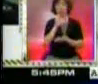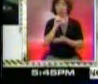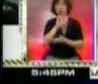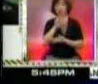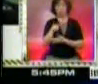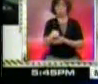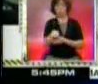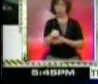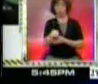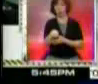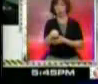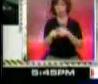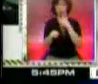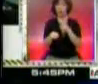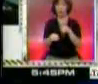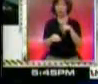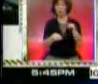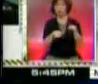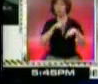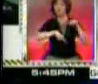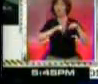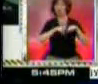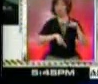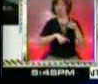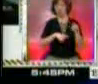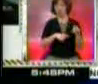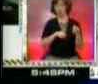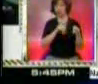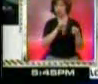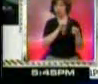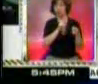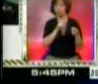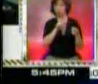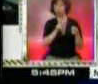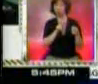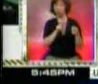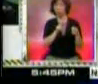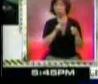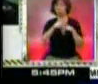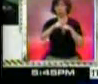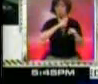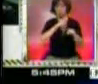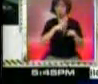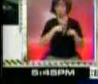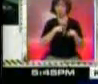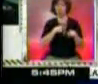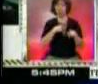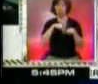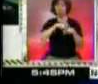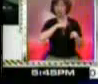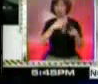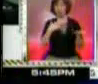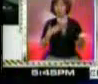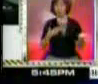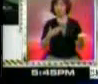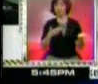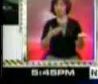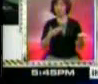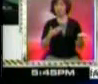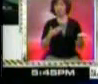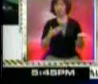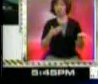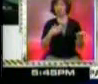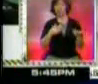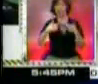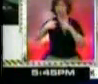yan. Oh. Ng kernel na yan. Si Randy Dato. Oy, nag-text sa'yo. Kulong na po, press corps.